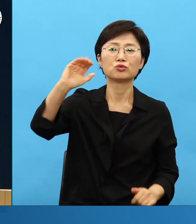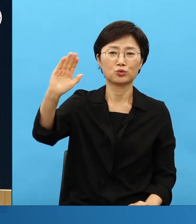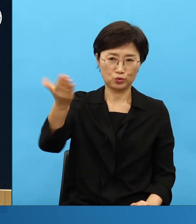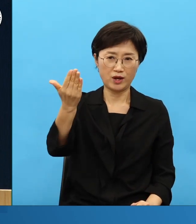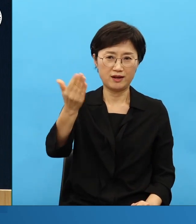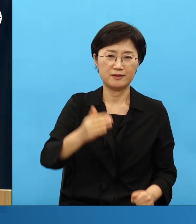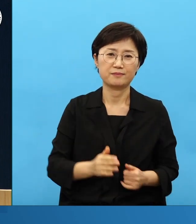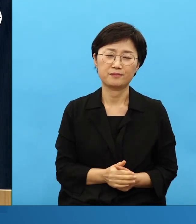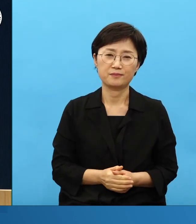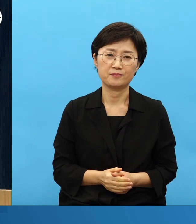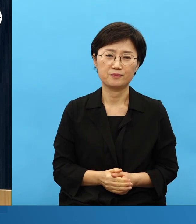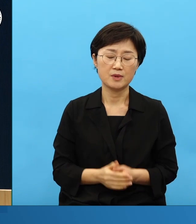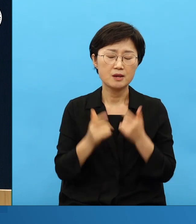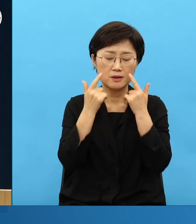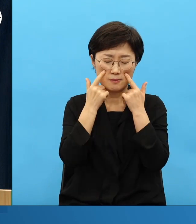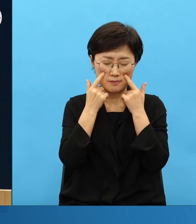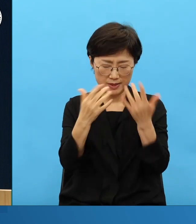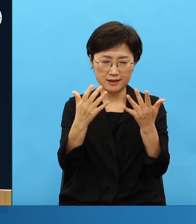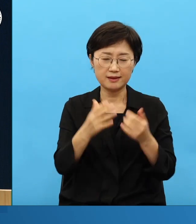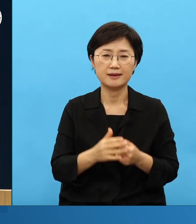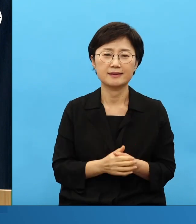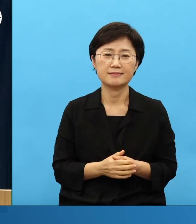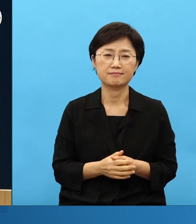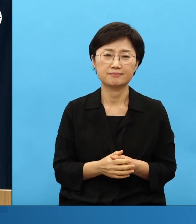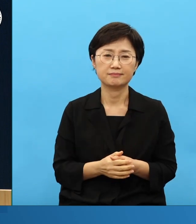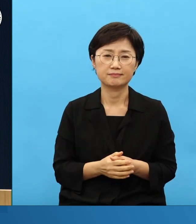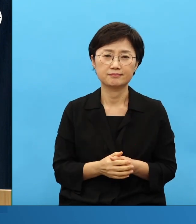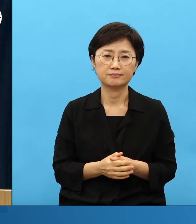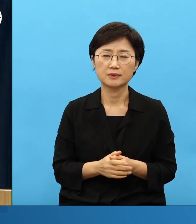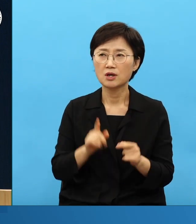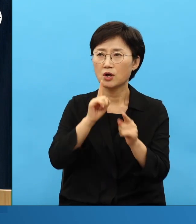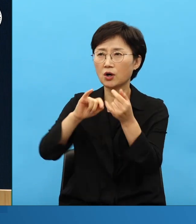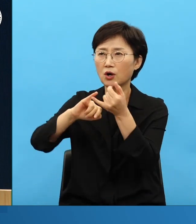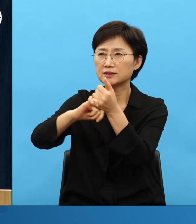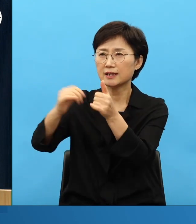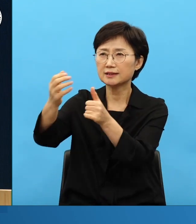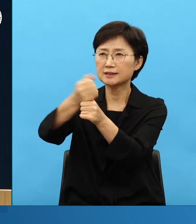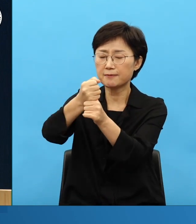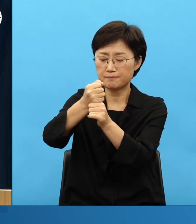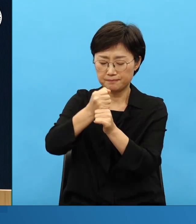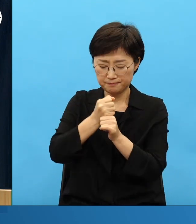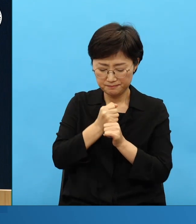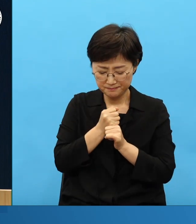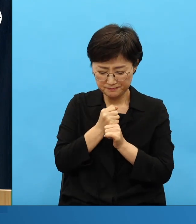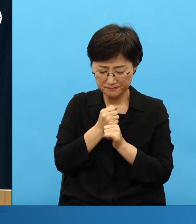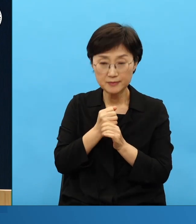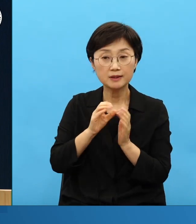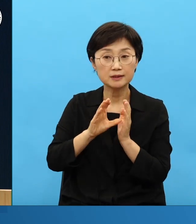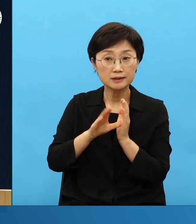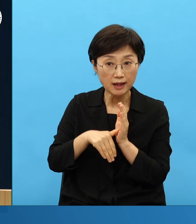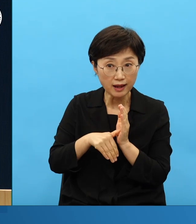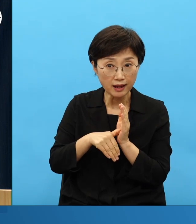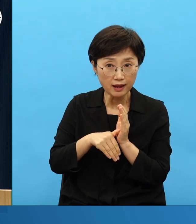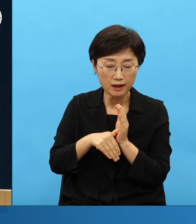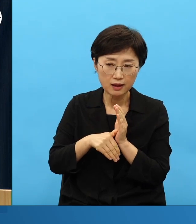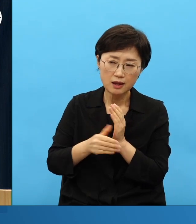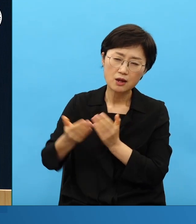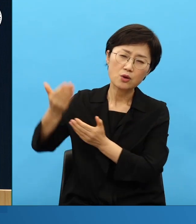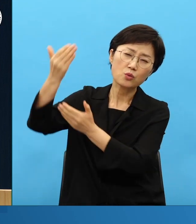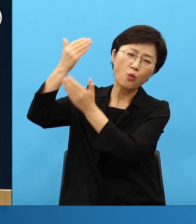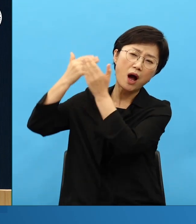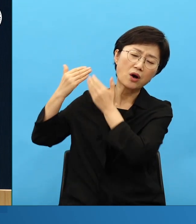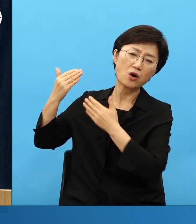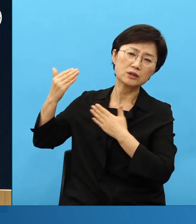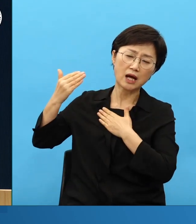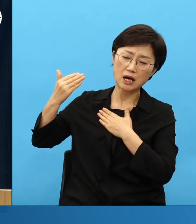Judgment. 확실합니다. It is a sure fact. 이 언약을 붙잡을 때 과거의 모든 벽이 다 무너져 버려요. The moment that you